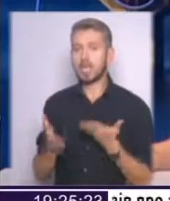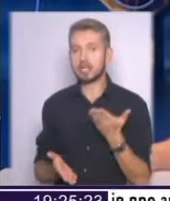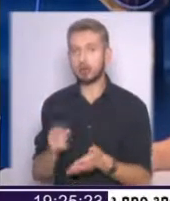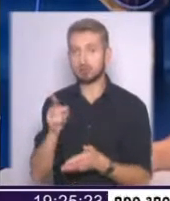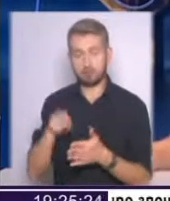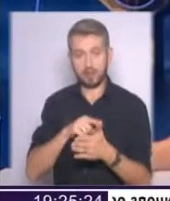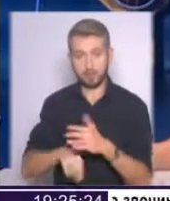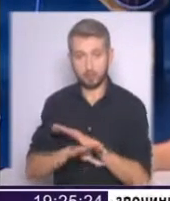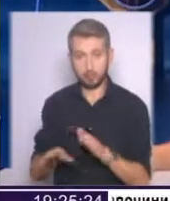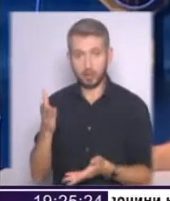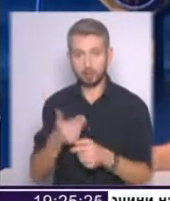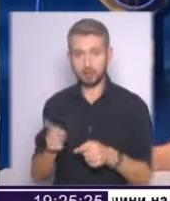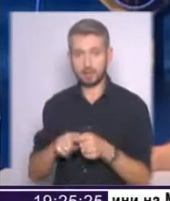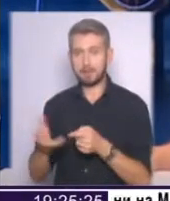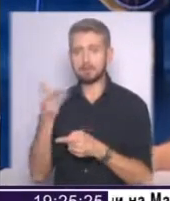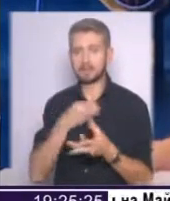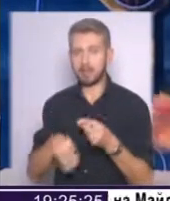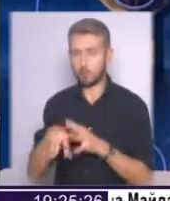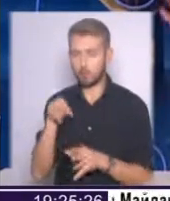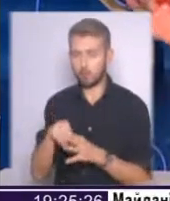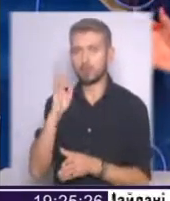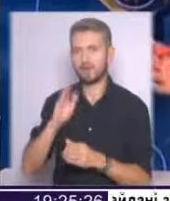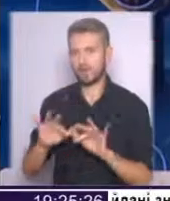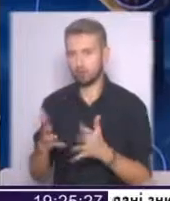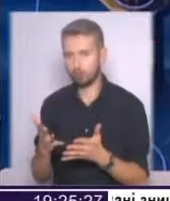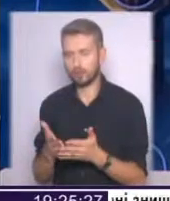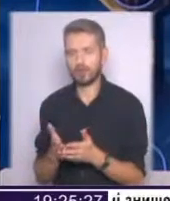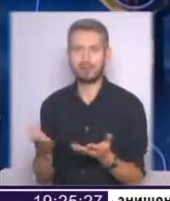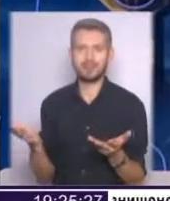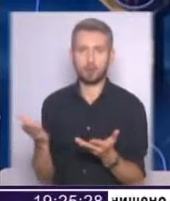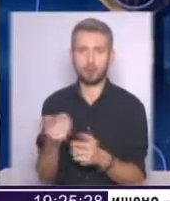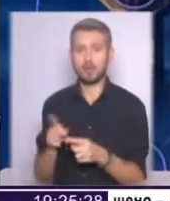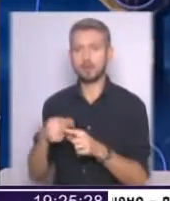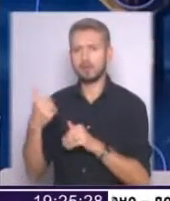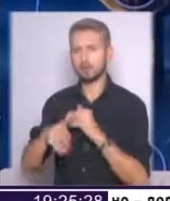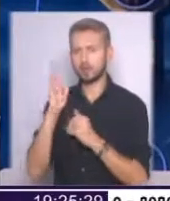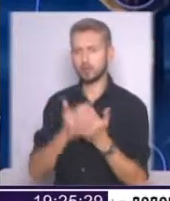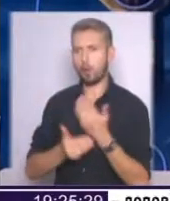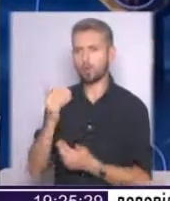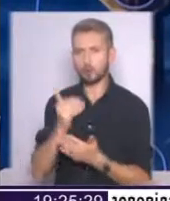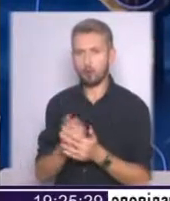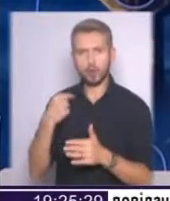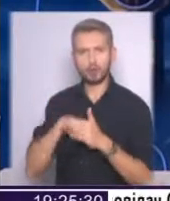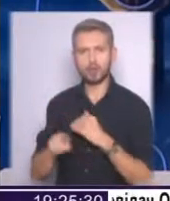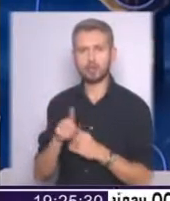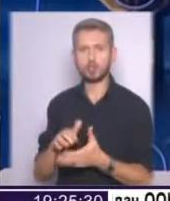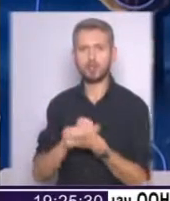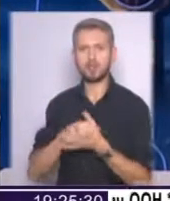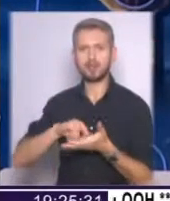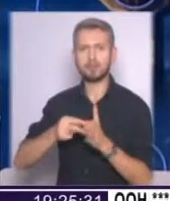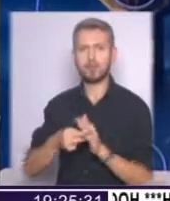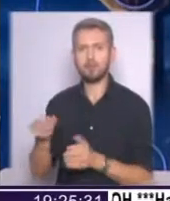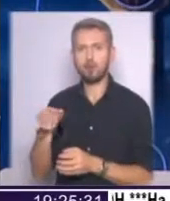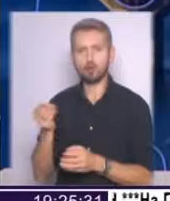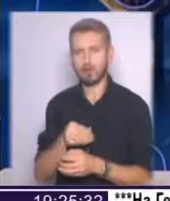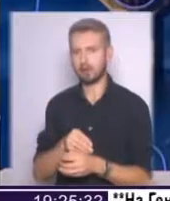не скасують, і якщо ці псевдовибори такі відбудуться, ну там якимось чином, то це вже буде остаточно означати, що мирний план Порошенка не